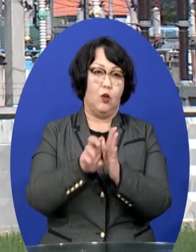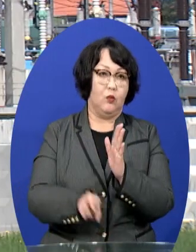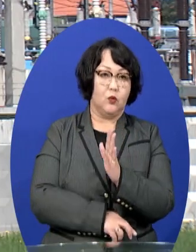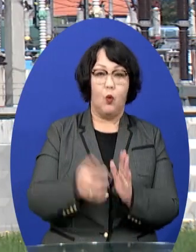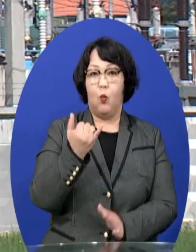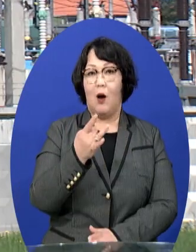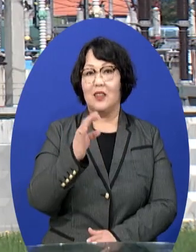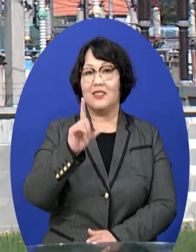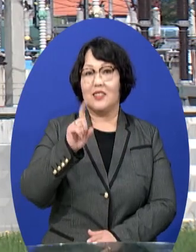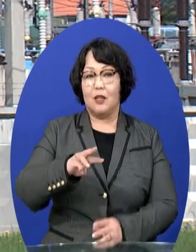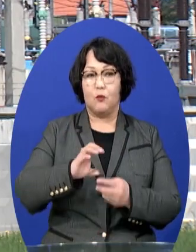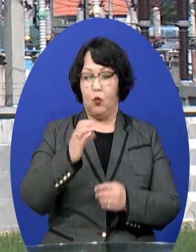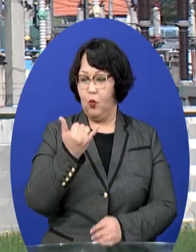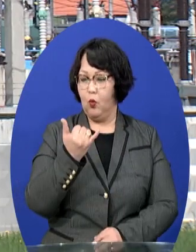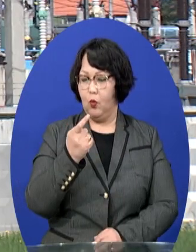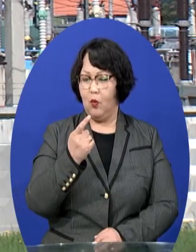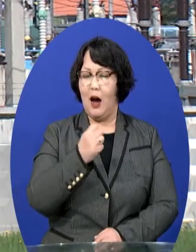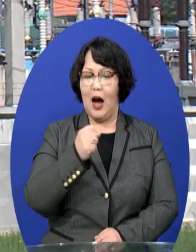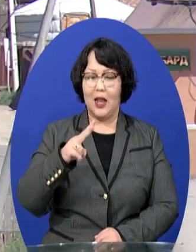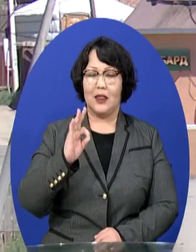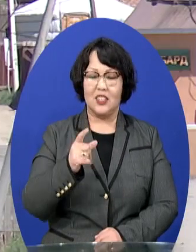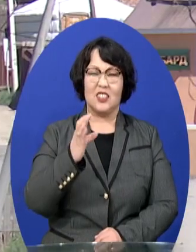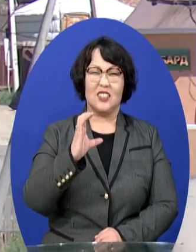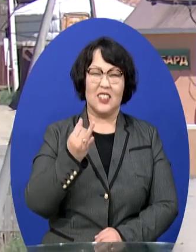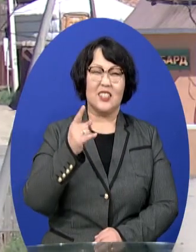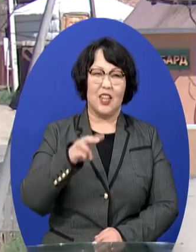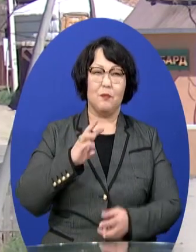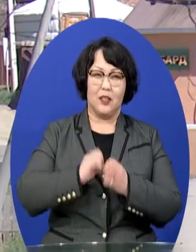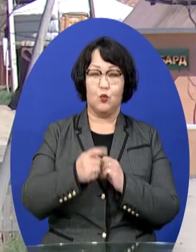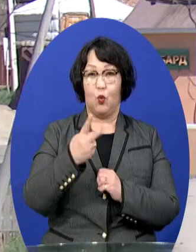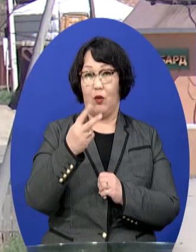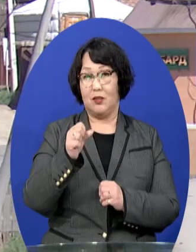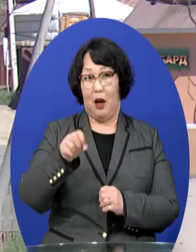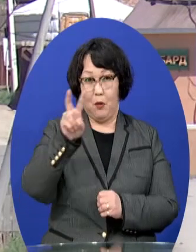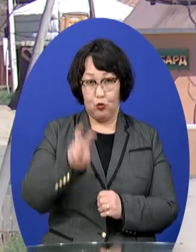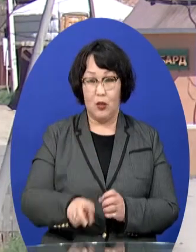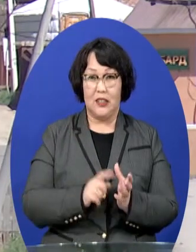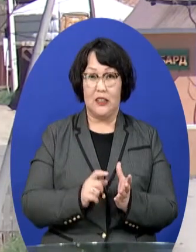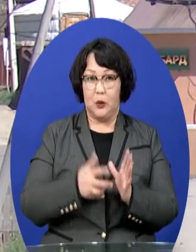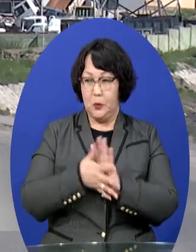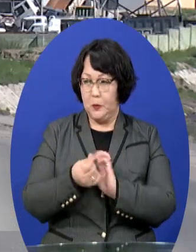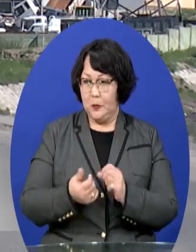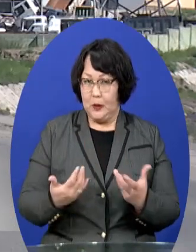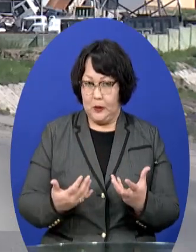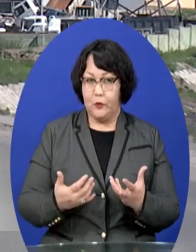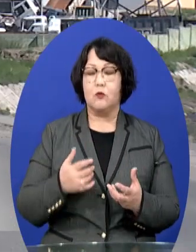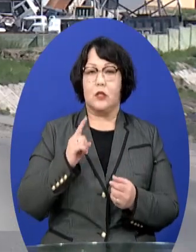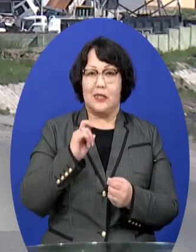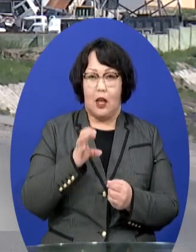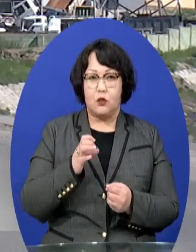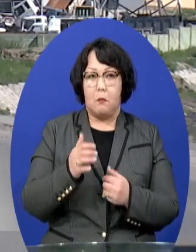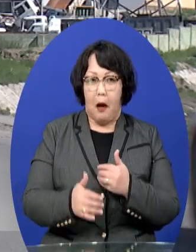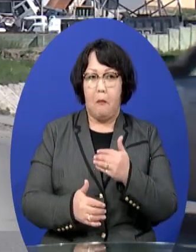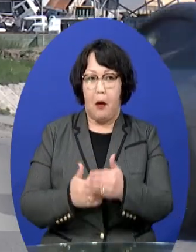шилжүүлэхэд 120 сая Америк доллар шаардлагатай байгааг салбарын сайд хэлж байна. Ийм хэмжээний төсөв одоогор байхгүй учраас шатараатай шинжилгээ ажлыг хийхээр